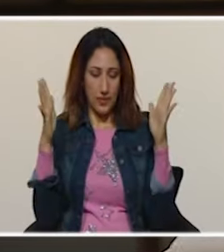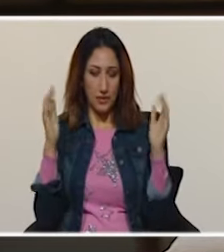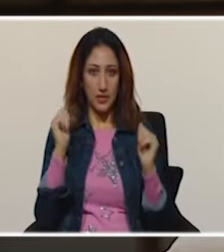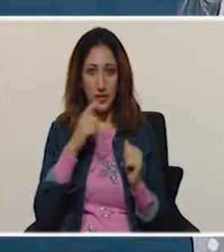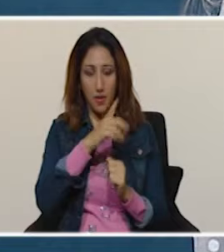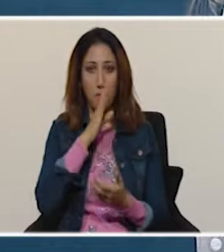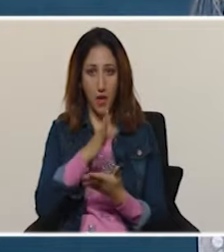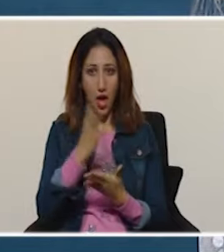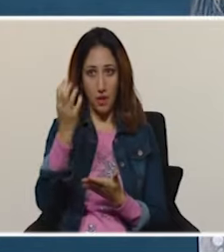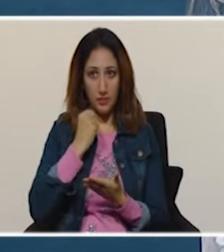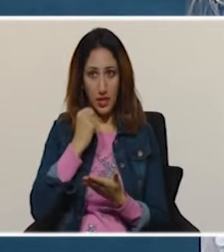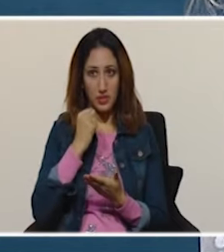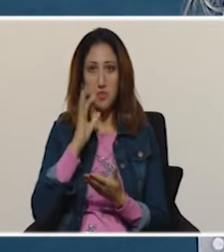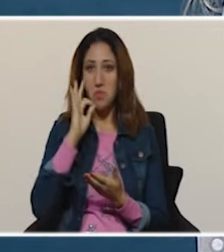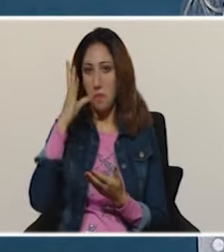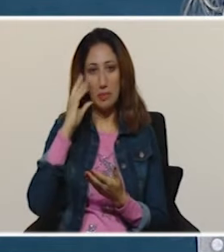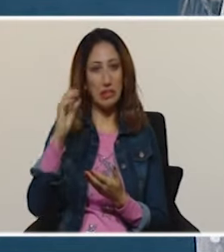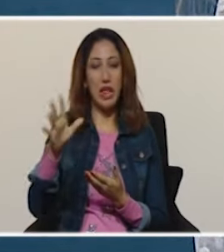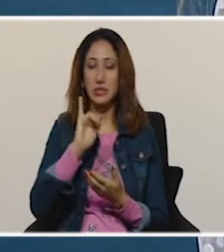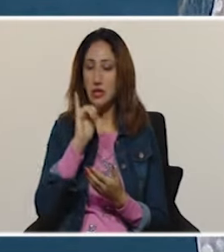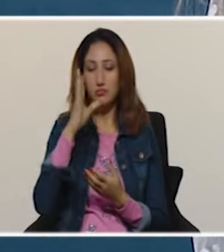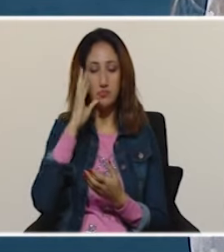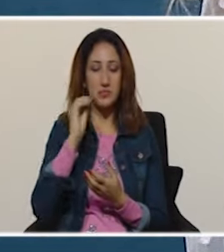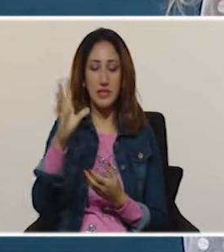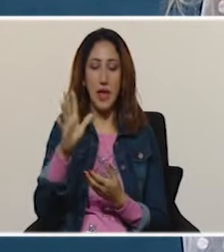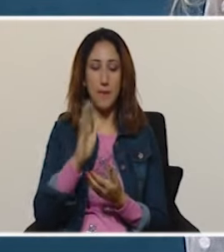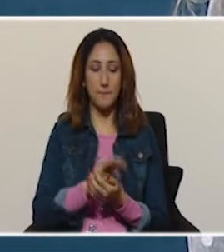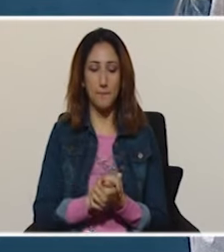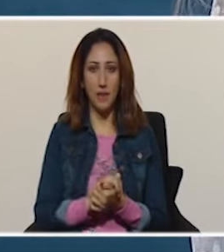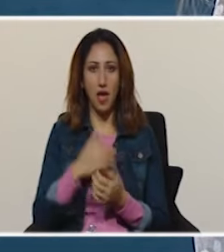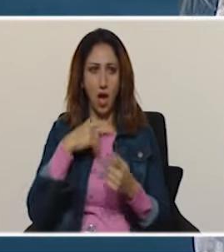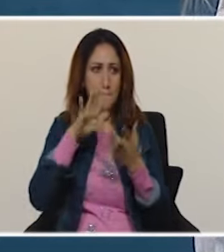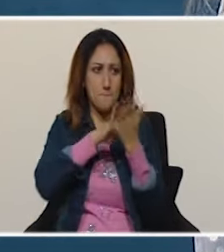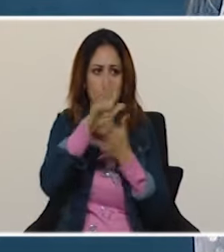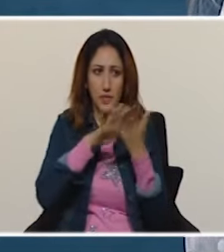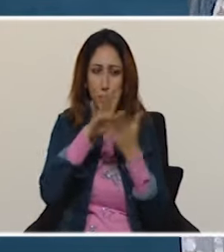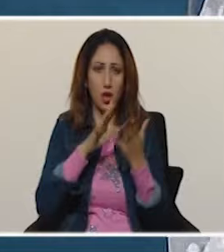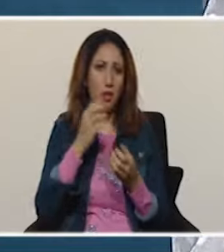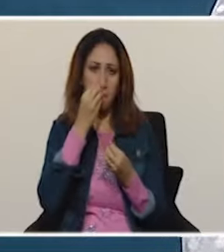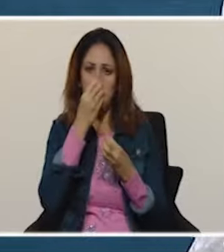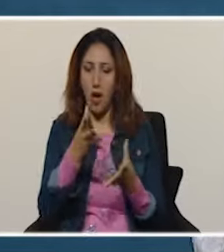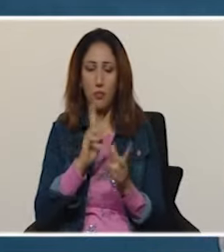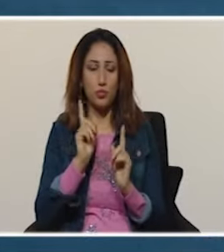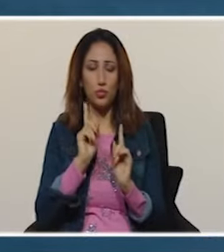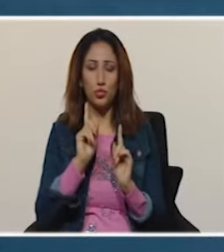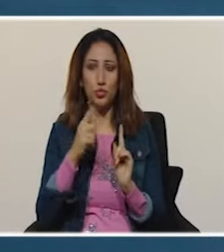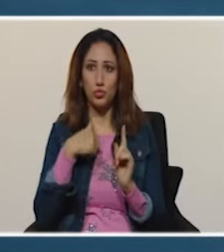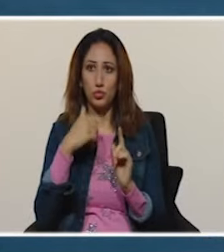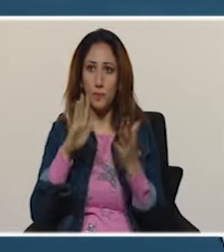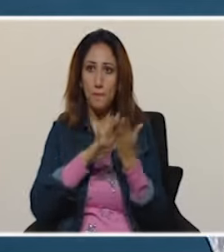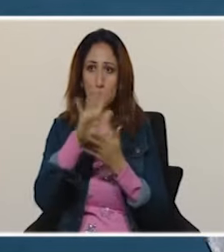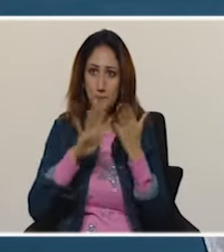تتنازلي؟ خالص انا كثير بتنازل لانه ما بحب الصدام. يعني أنا بحس عارف إنه إذا أنت بتنام بتكون